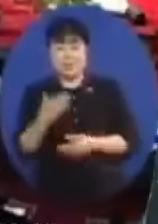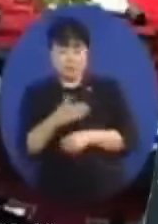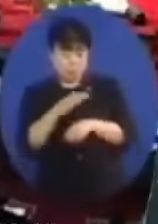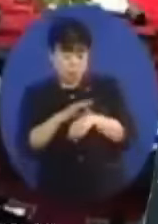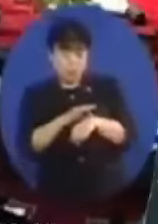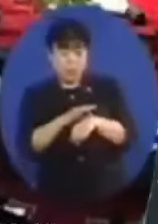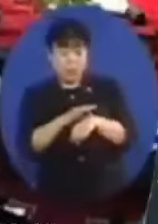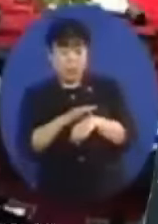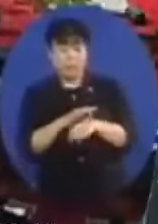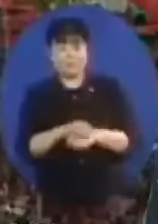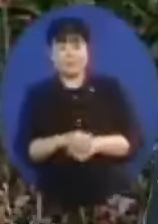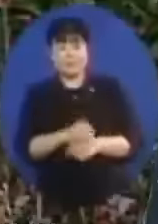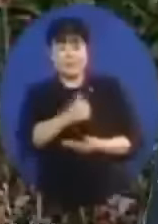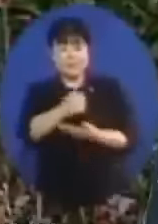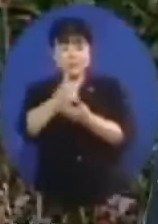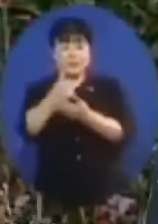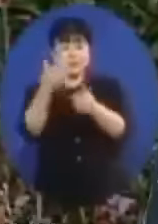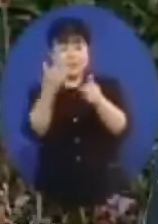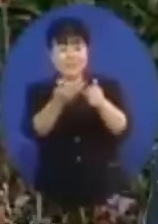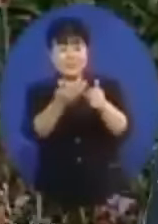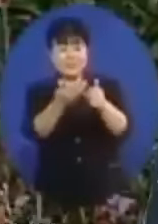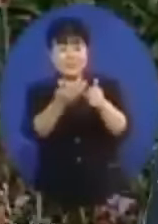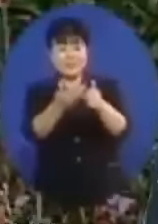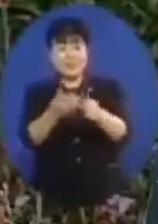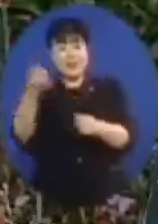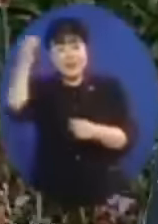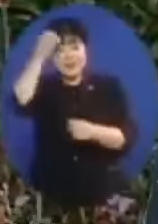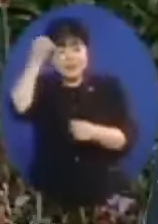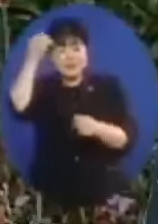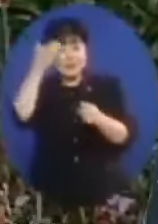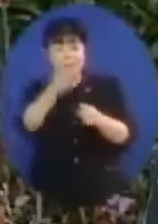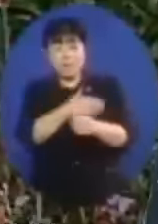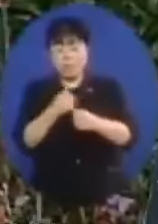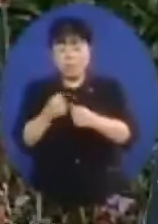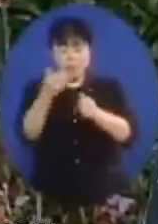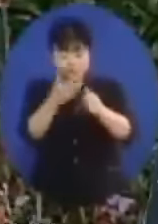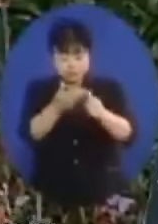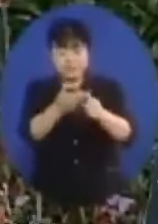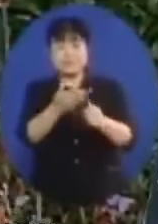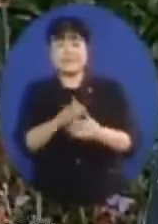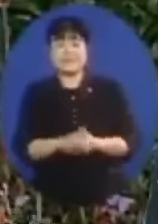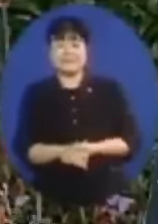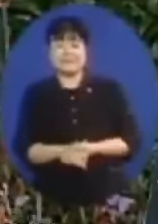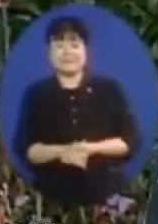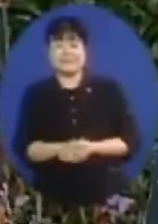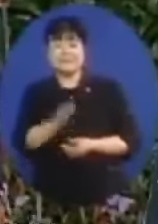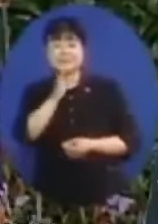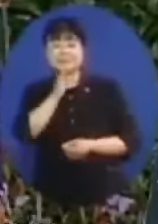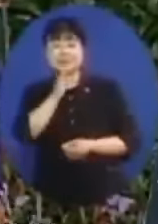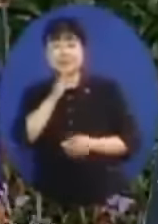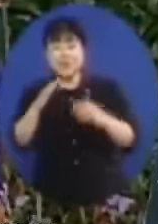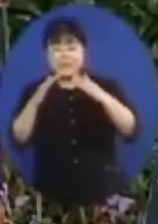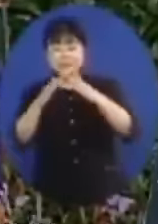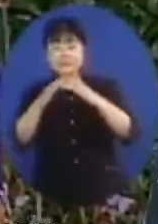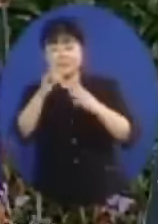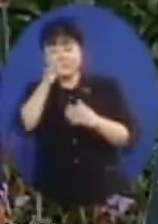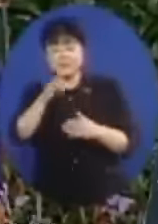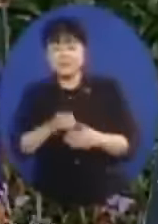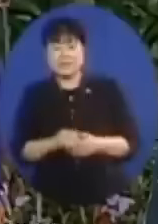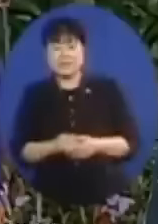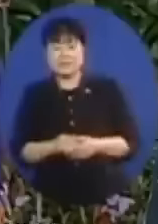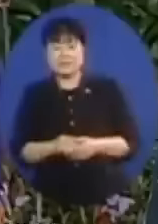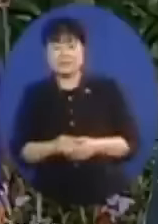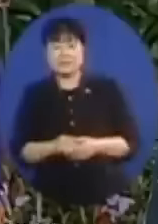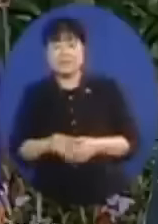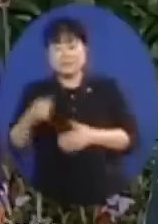육체도 주님께서 성령으로 건강을 주시는 것입니다. 참으로 이 장막집에 있는 우리가 짐진